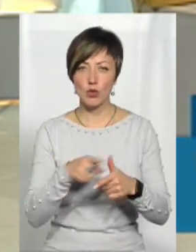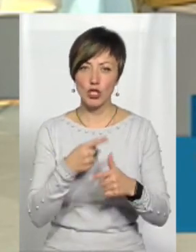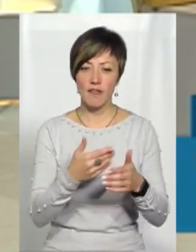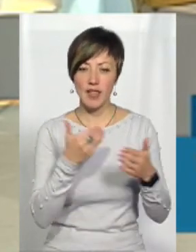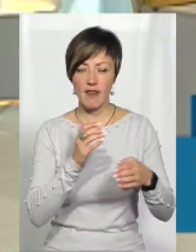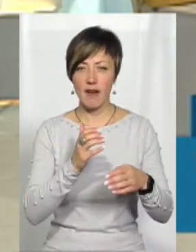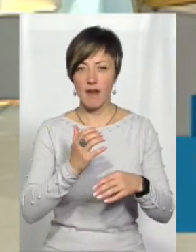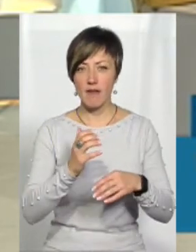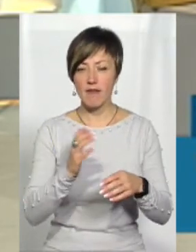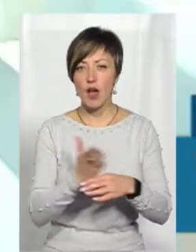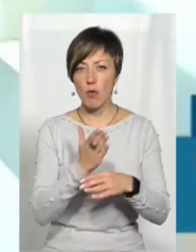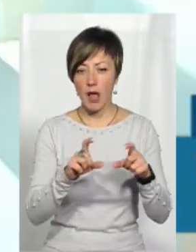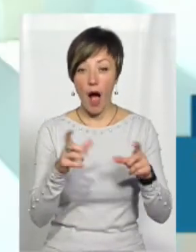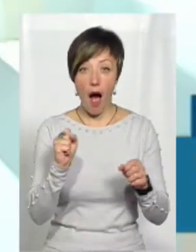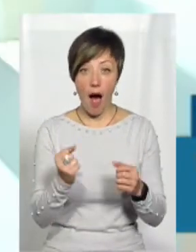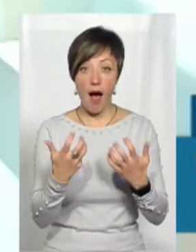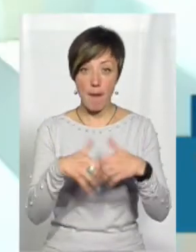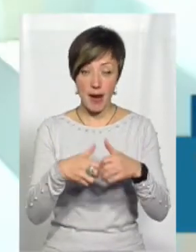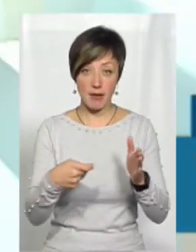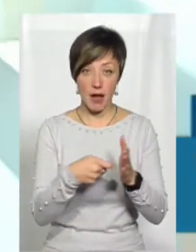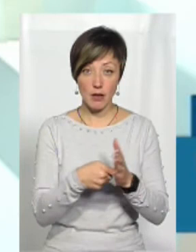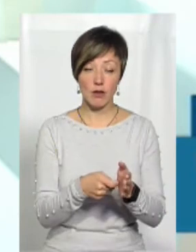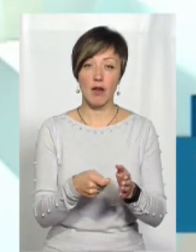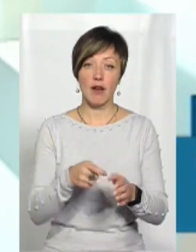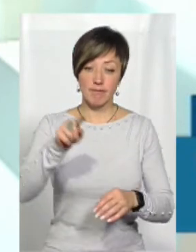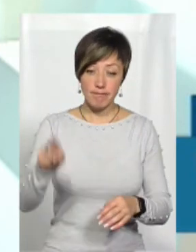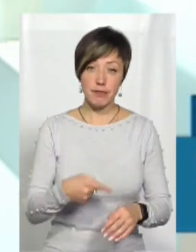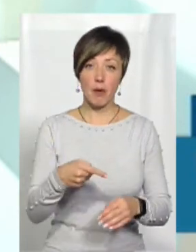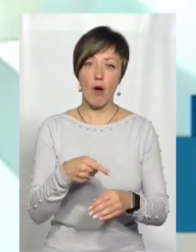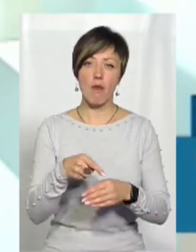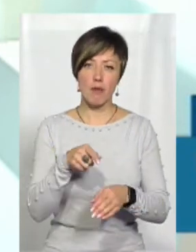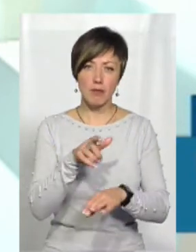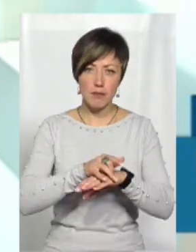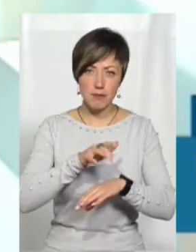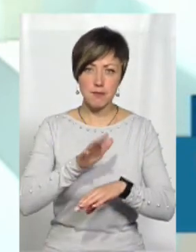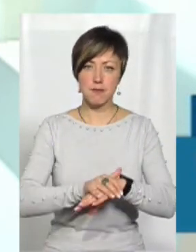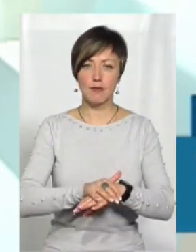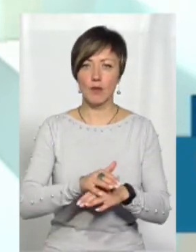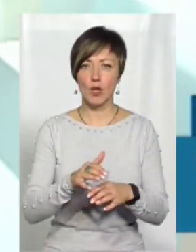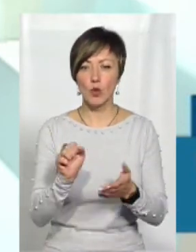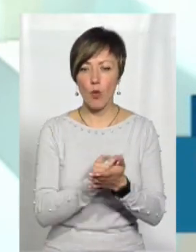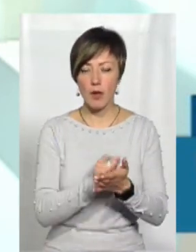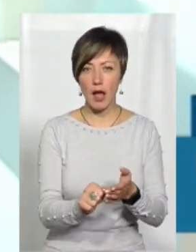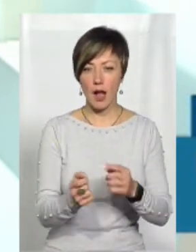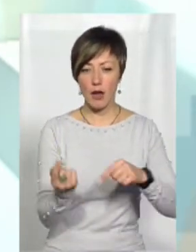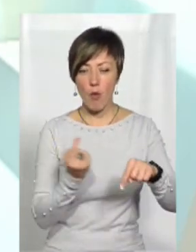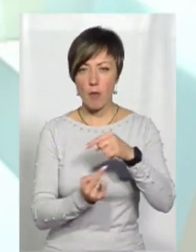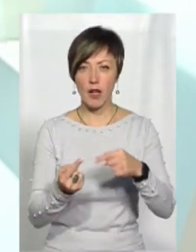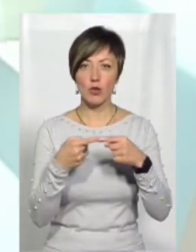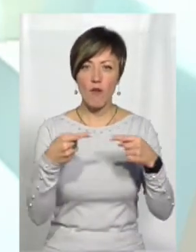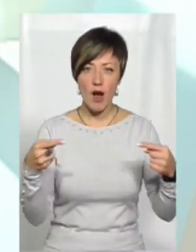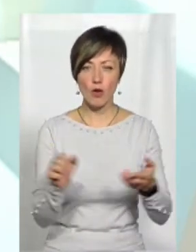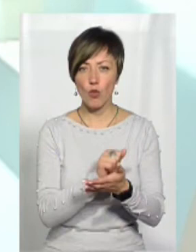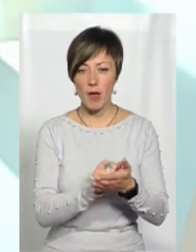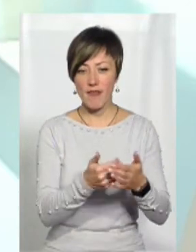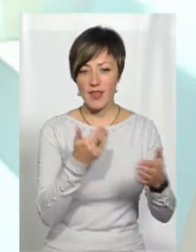а касові апарати будуть вимагати повну документальний рух, значить, не тільки товарів, але й документів